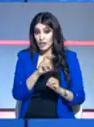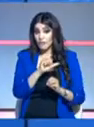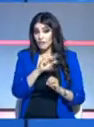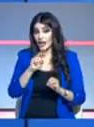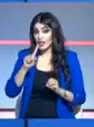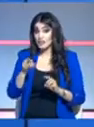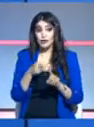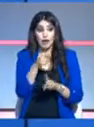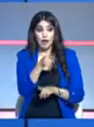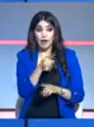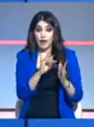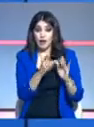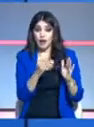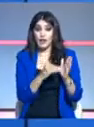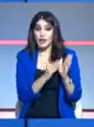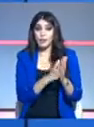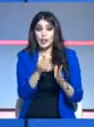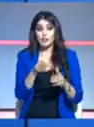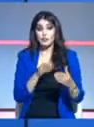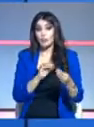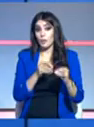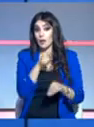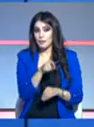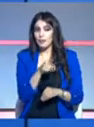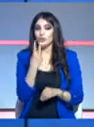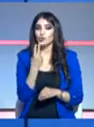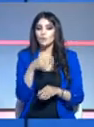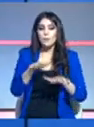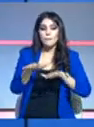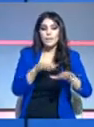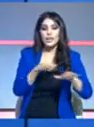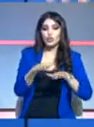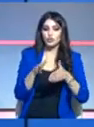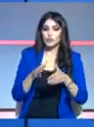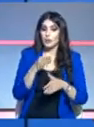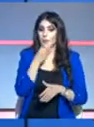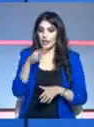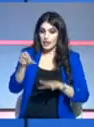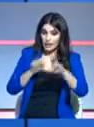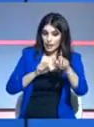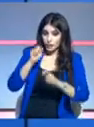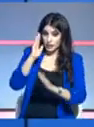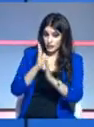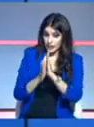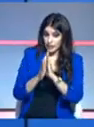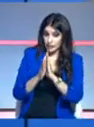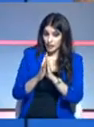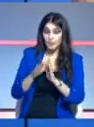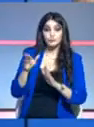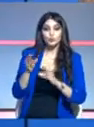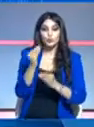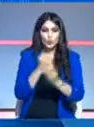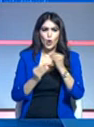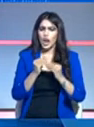هي راهي اللي هي قاعده تعمل في بلوكاج، لكن هما زوز طرق مختلفه، اما يتم الاستدعاء وهذوك من المراكز او